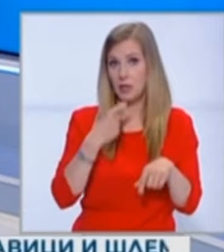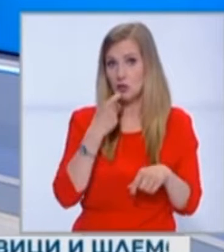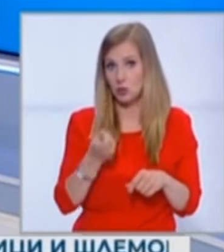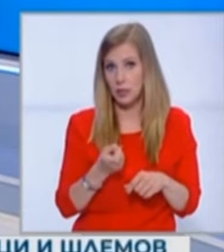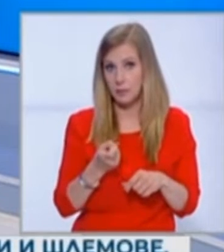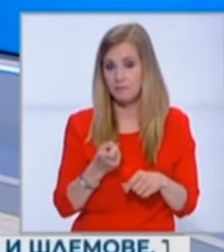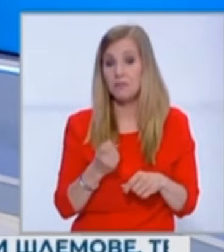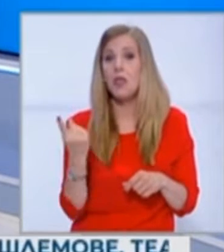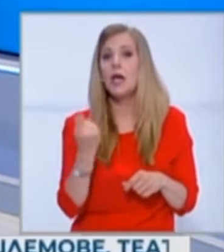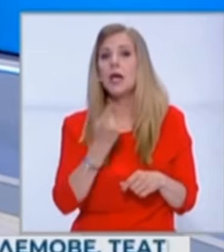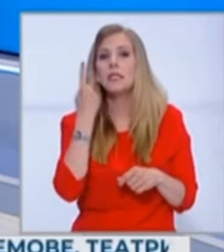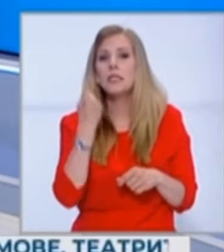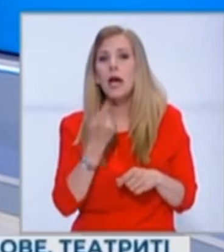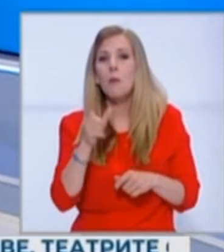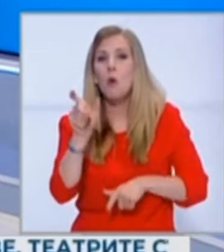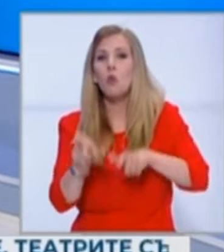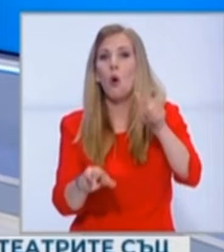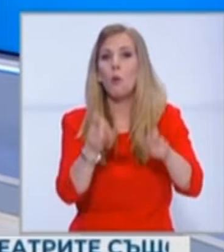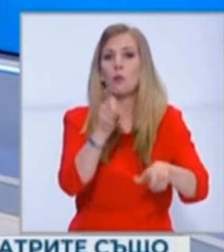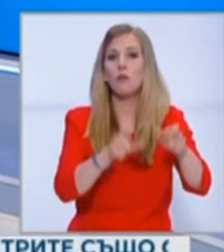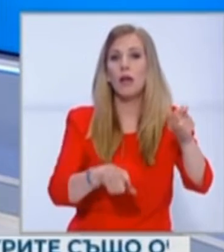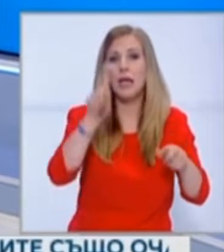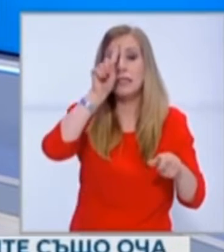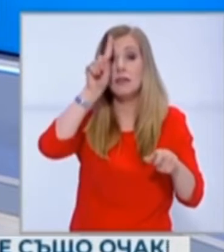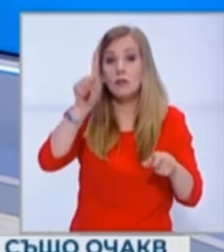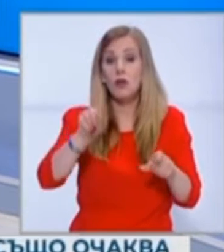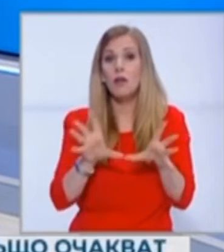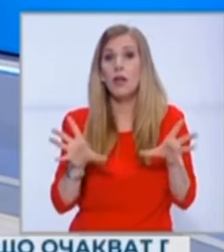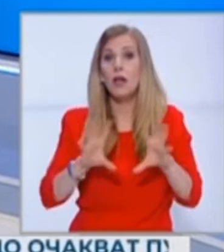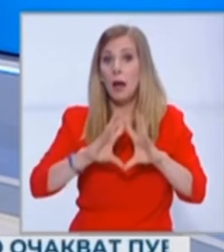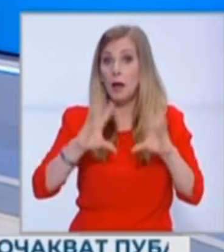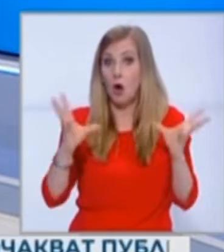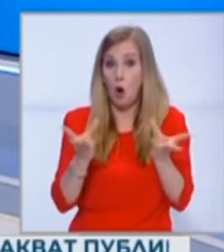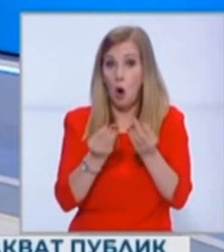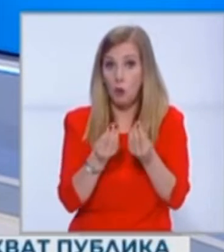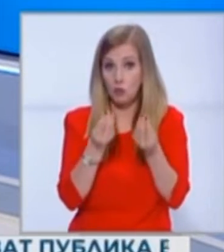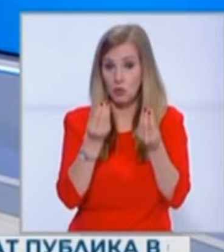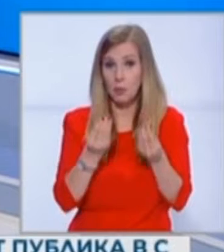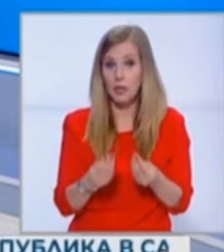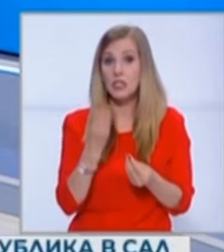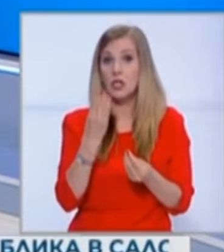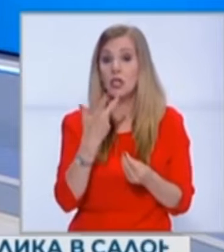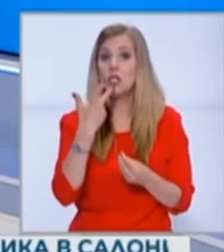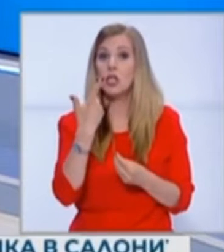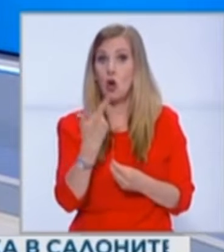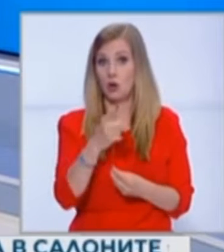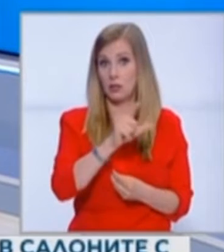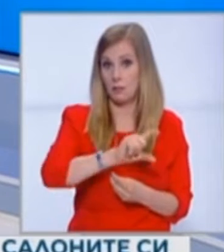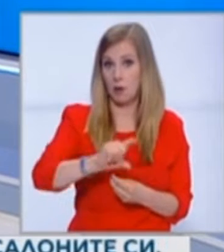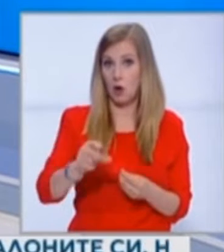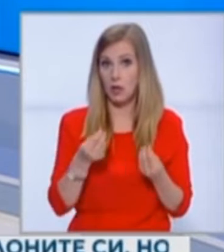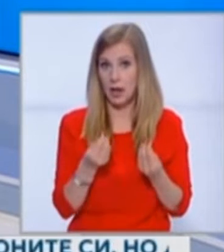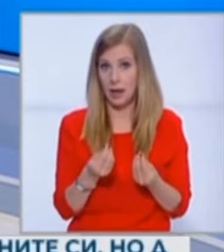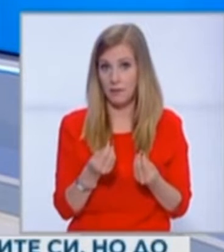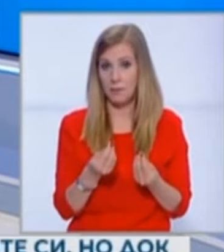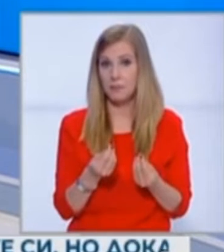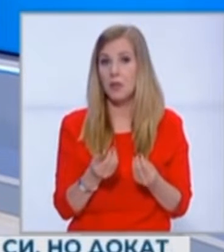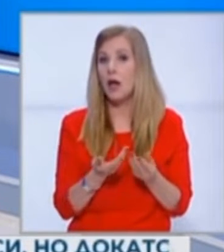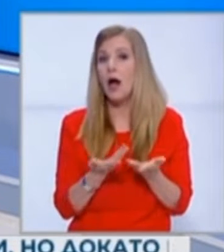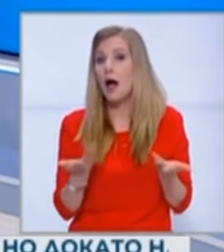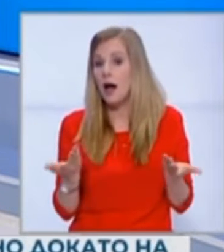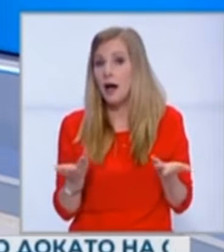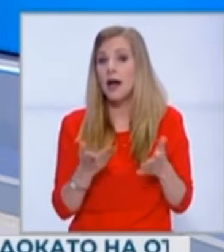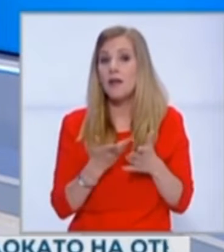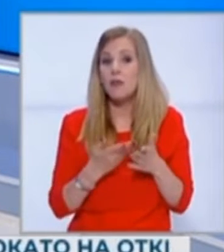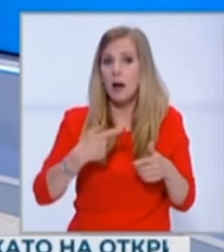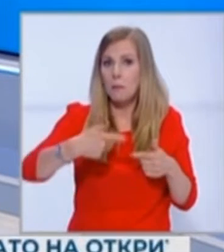за топлофикация София сумата е 48 милиона лева, съобщи председателят на КЕВР за посвета у нас Иван Иванов. А иначе каква е